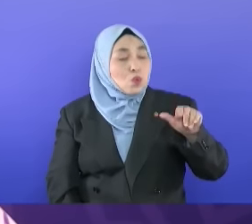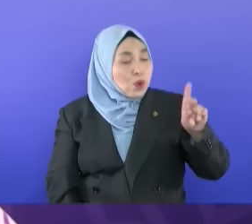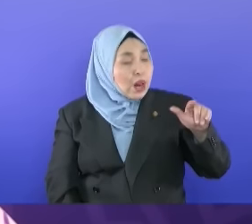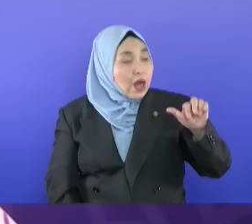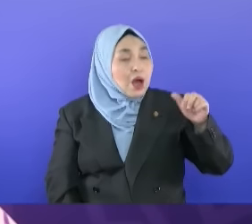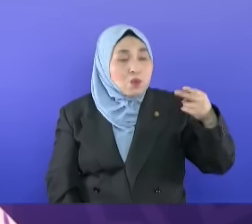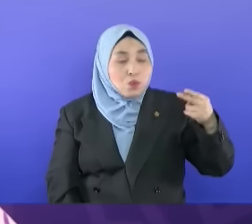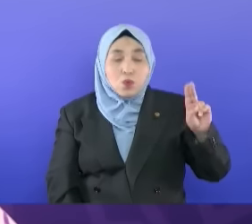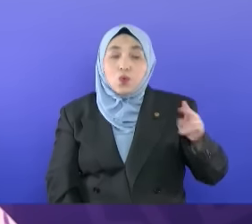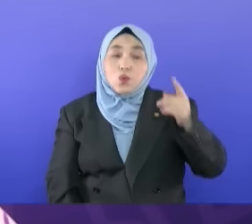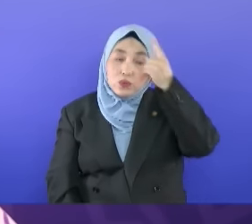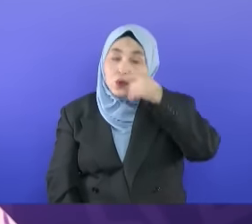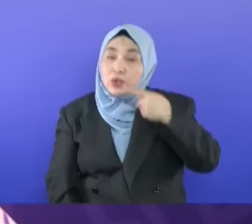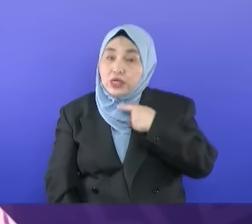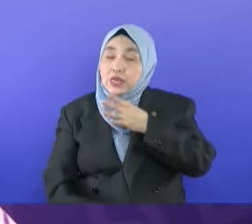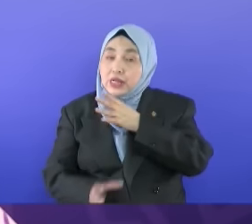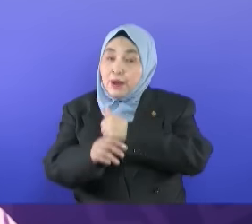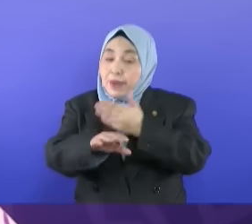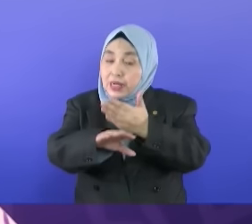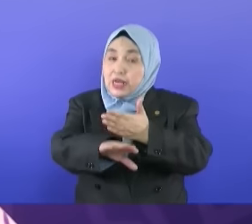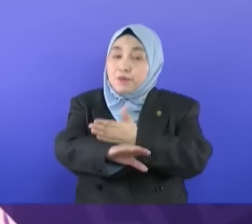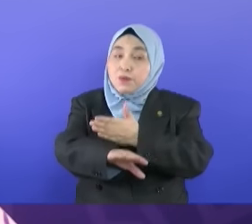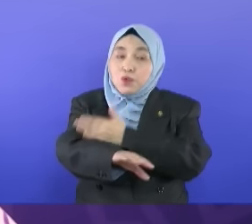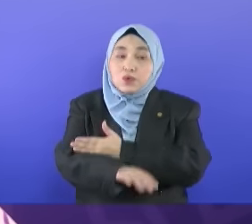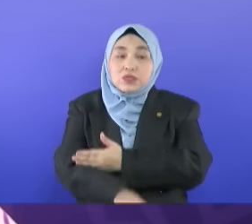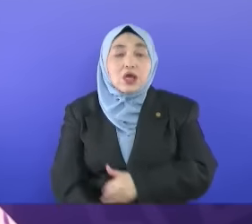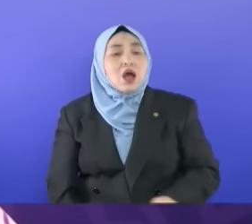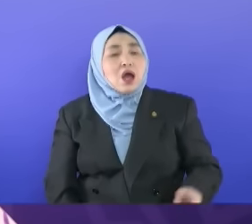untuk kita dapat perbaiki